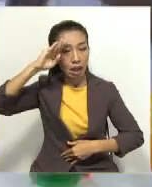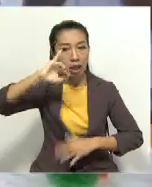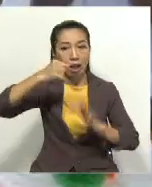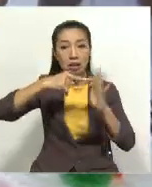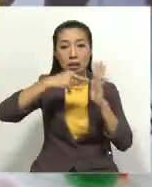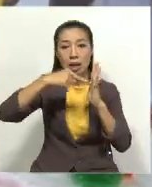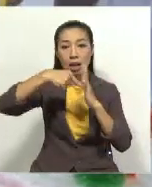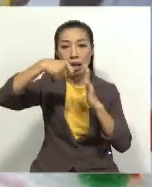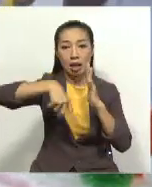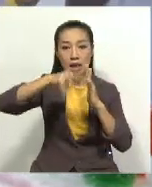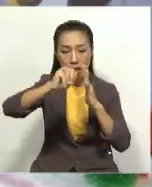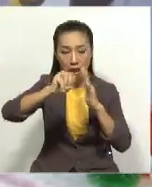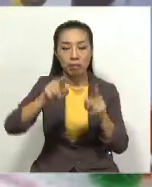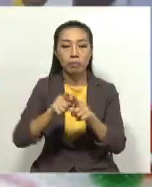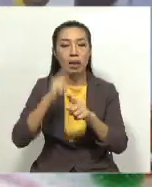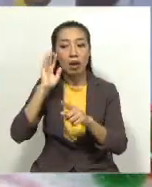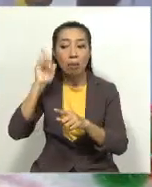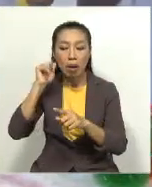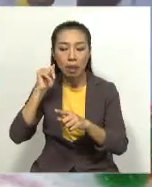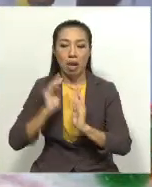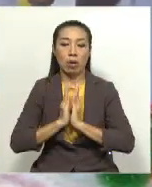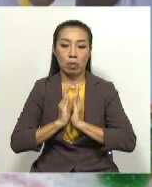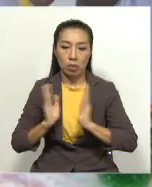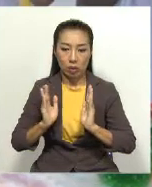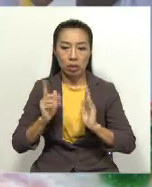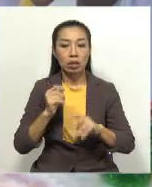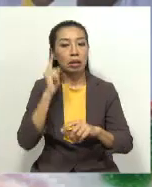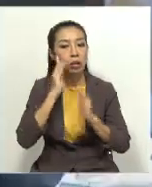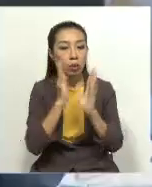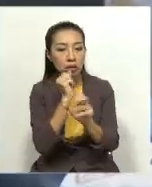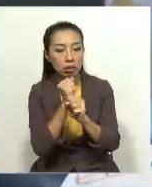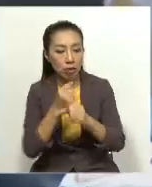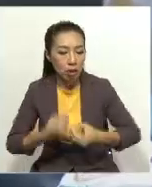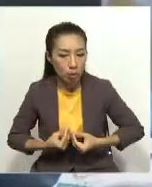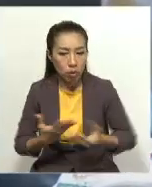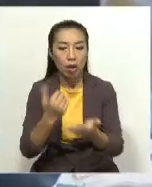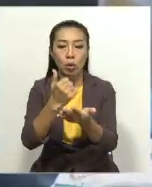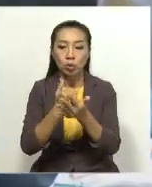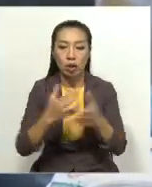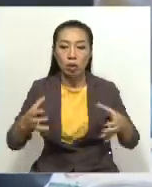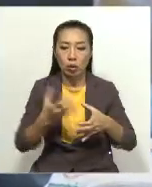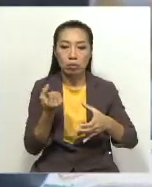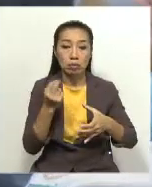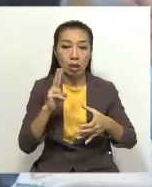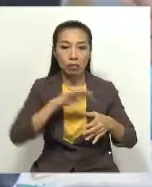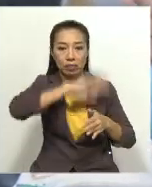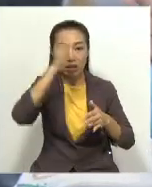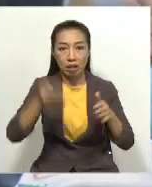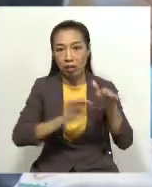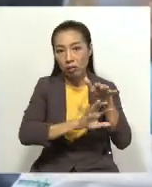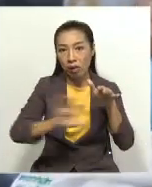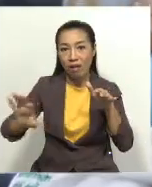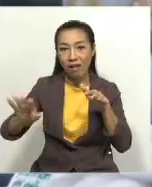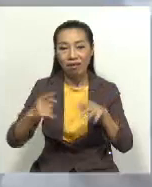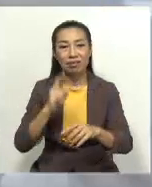นันท์หรือจ่าแซมและทดแทนพระคุณพ่อแม่รวมทั้งเจ้าหน้าที่ผู้เสียสละอุทิศช่วยเหลือให้ออกจากถ้ำหลวงขุนน้ำ